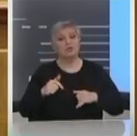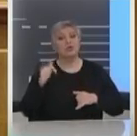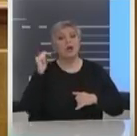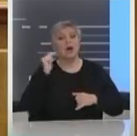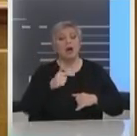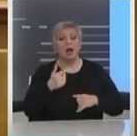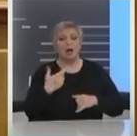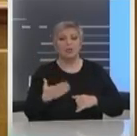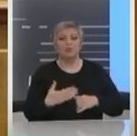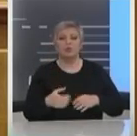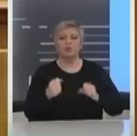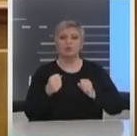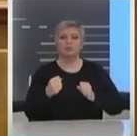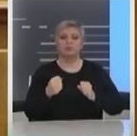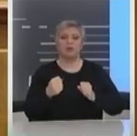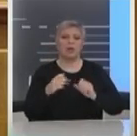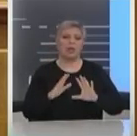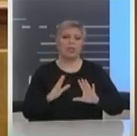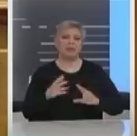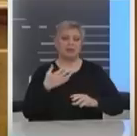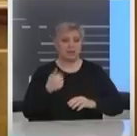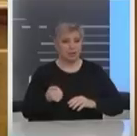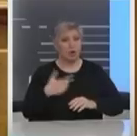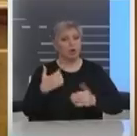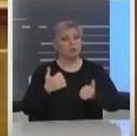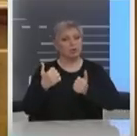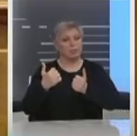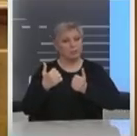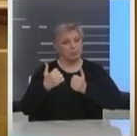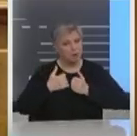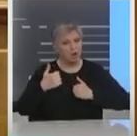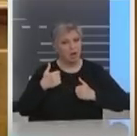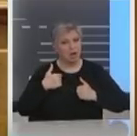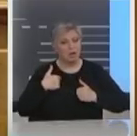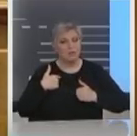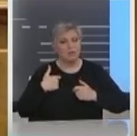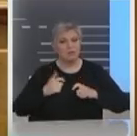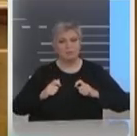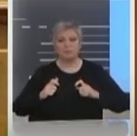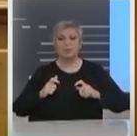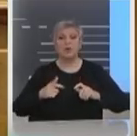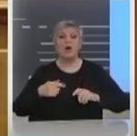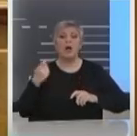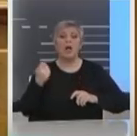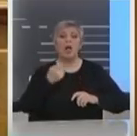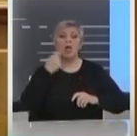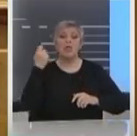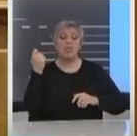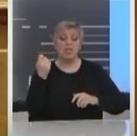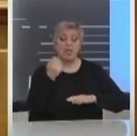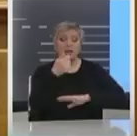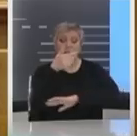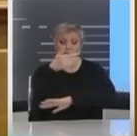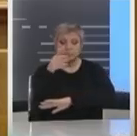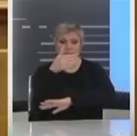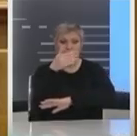σε πολλές πιέσεις, υπερασπιστήκαμε τα εθνικά μας συμφέροντα. Το ελάχιστο,